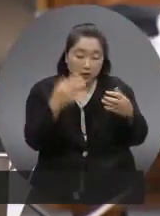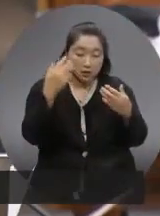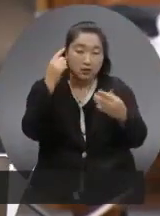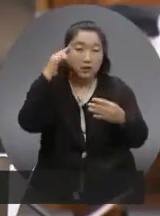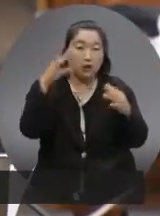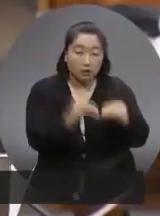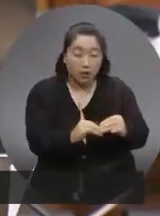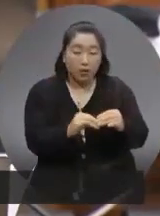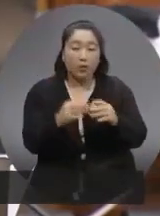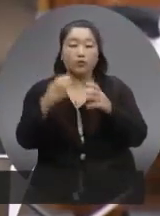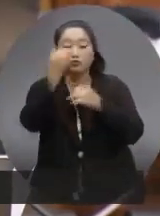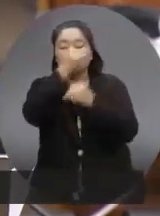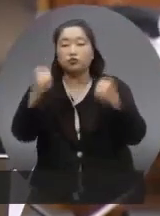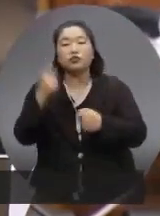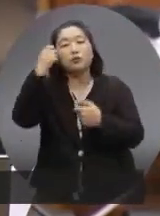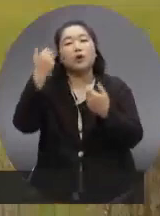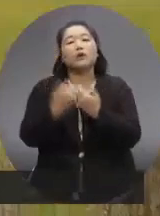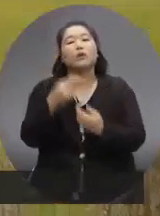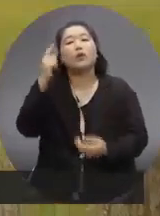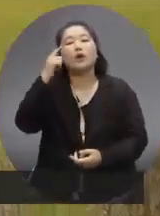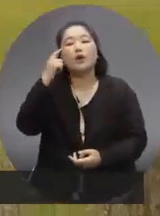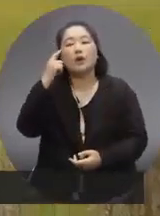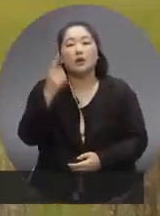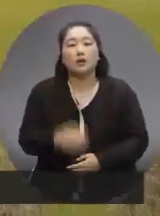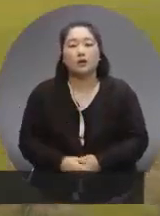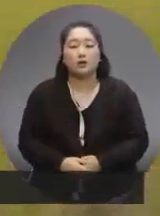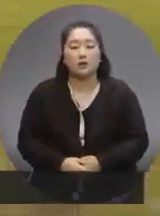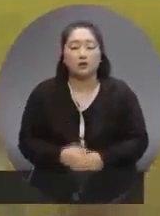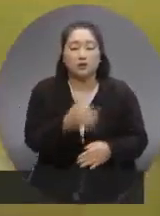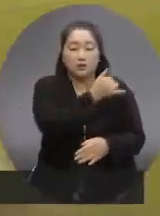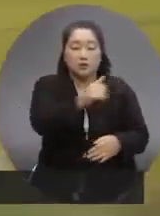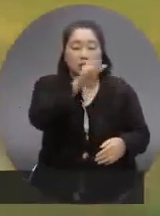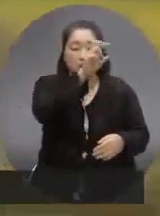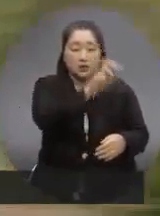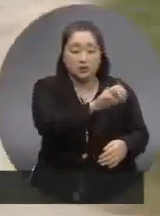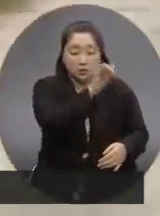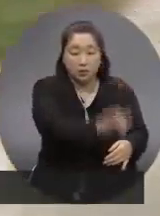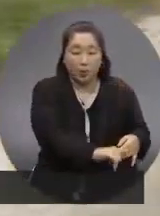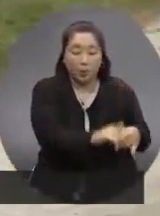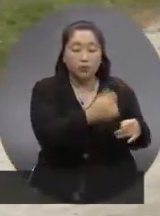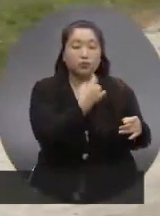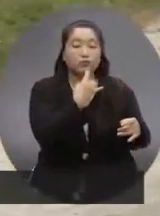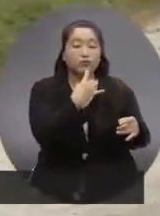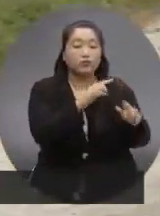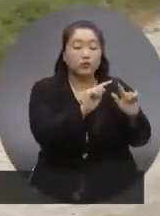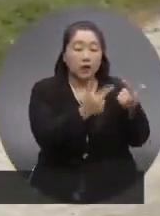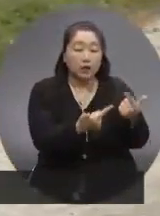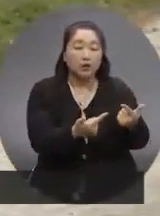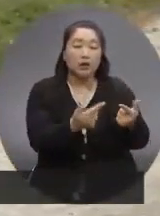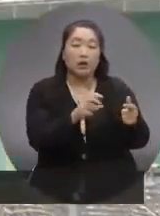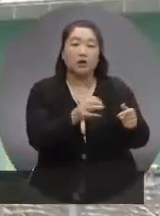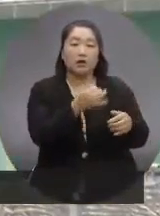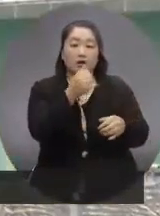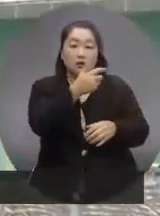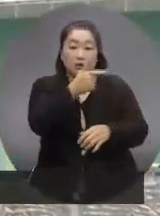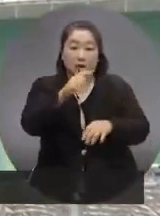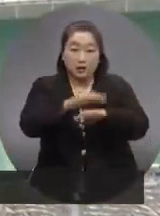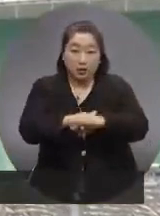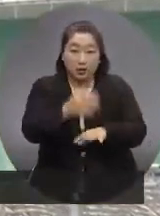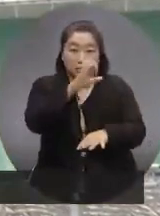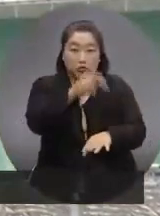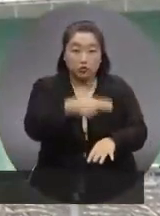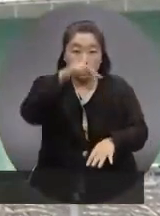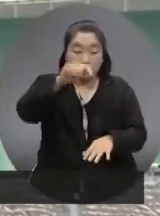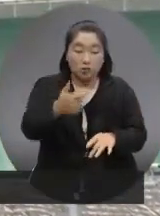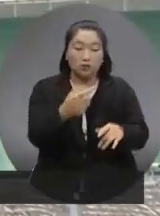있다는 주장을 폈습니다. 세종 주민뿐만 아니라 대전 유성구에서도 편하게 이용할 수 있고 평택 오송